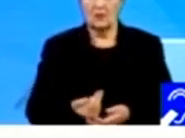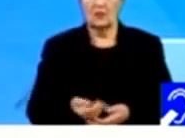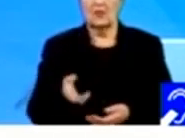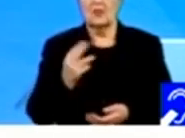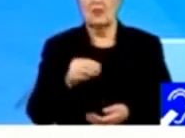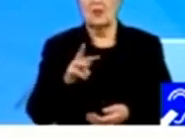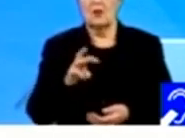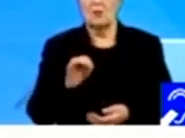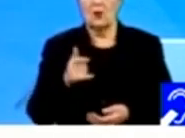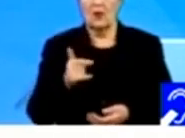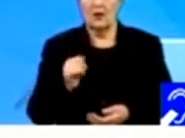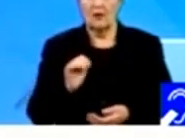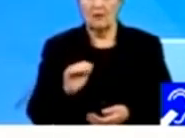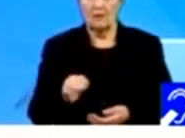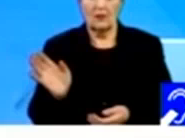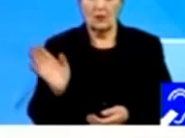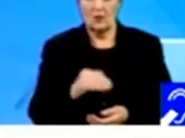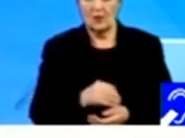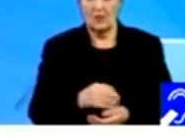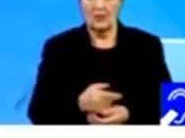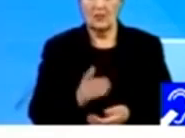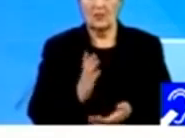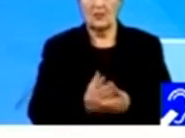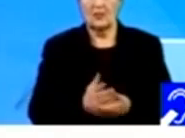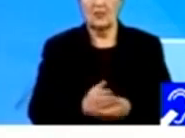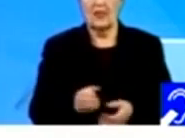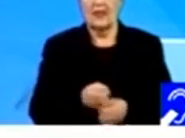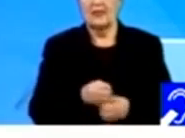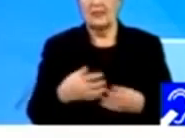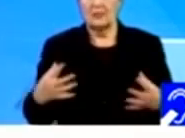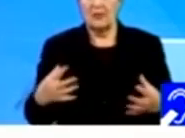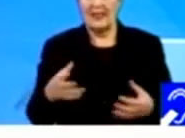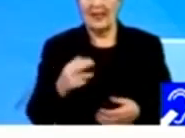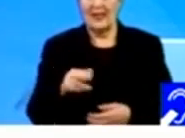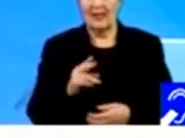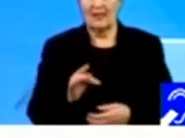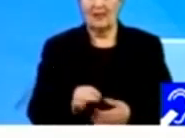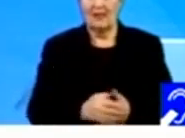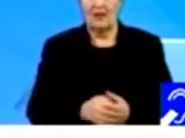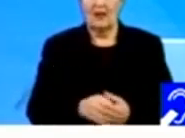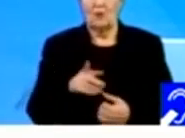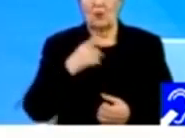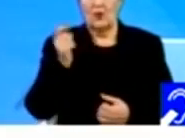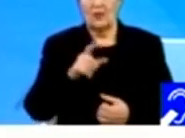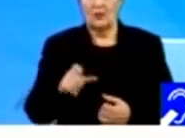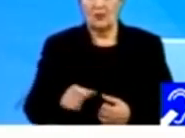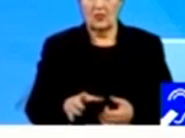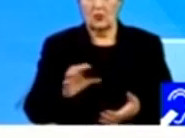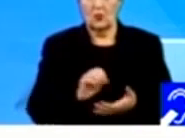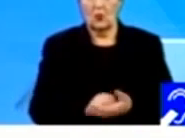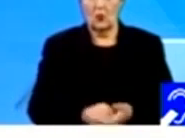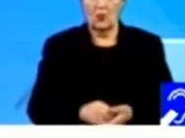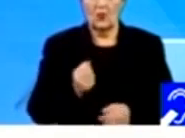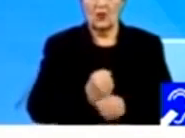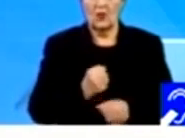demografică. Vreau să vă spun că există și o altă criză, criză de dezbinare, când politicienii, în loc să se ocupe de